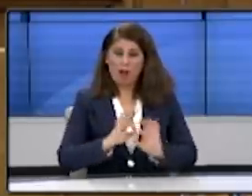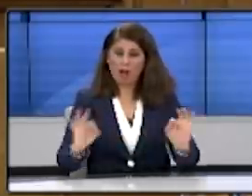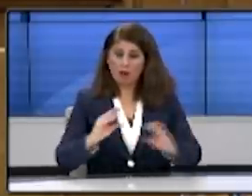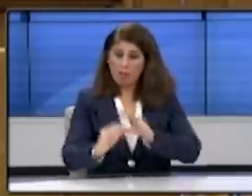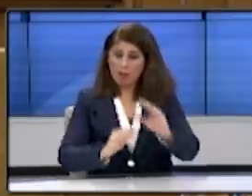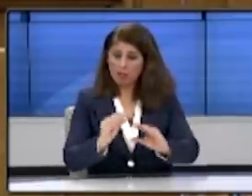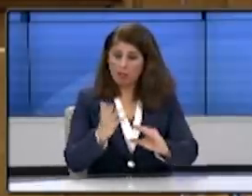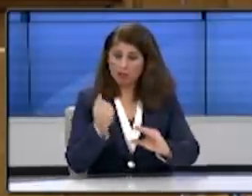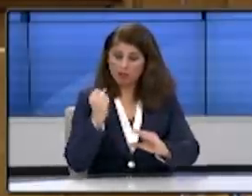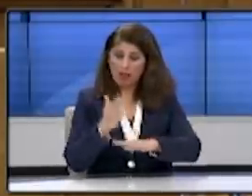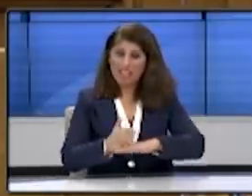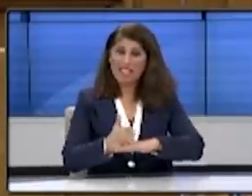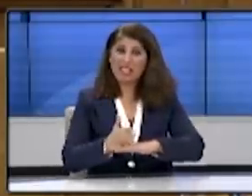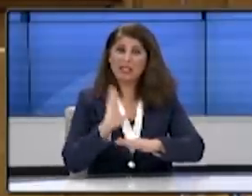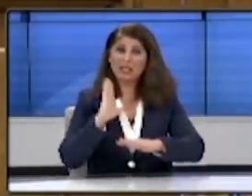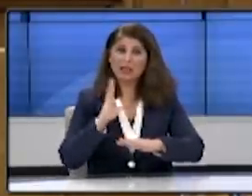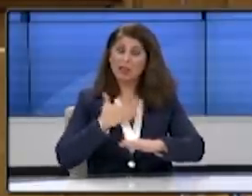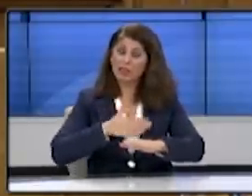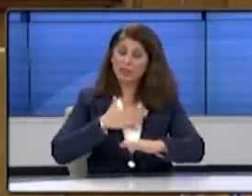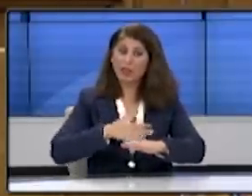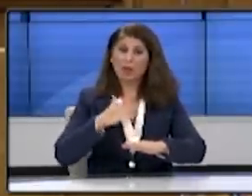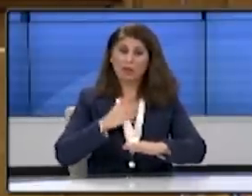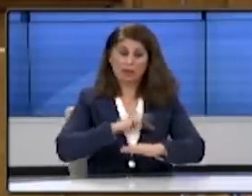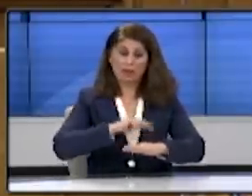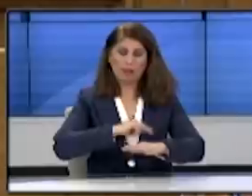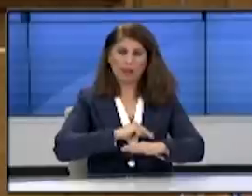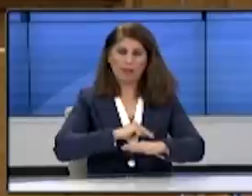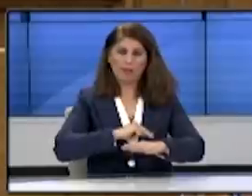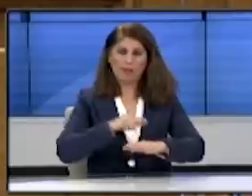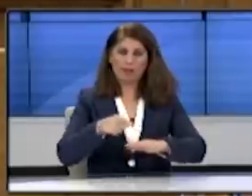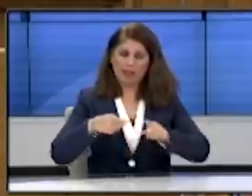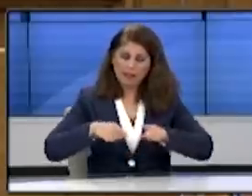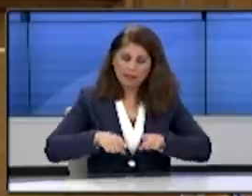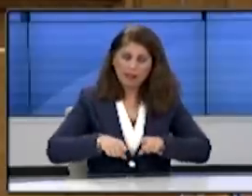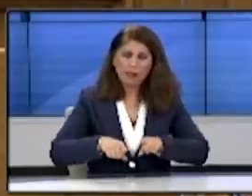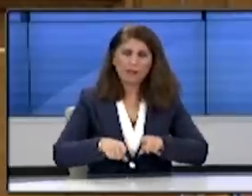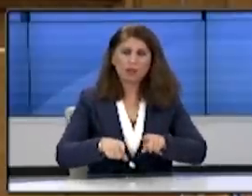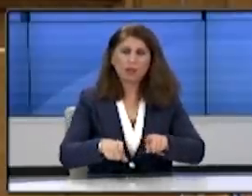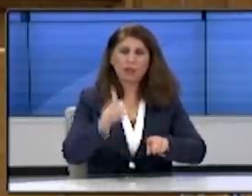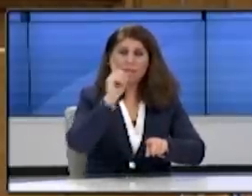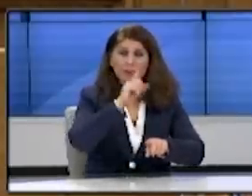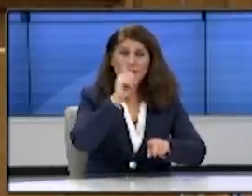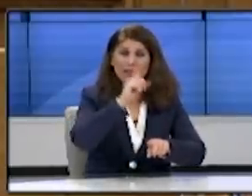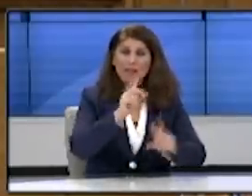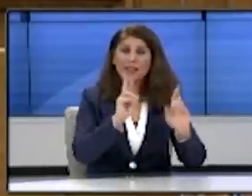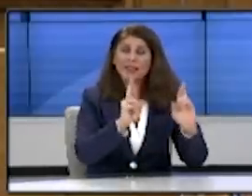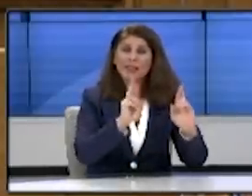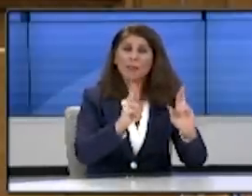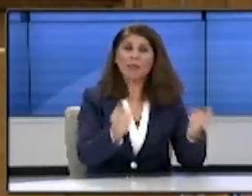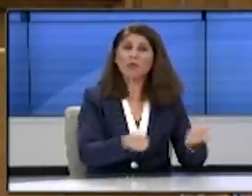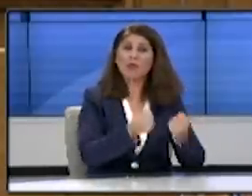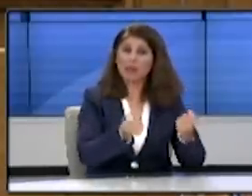τους και άλλες εγγυήσεις για τα κέρδη τους και καλλιεργείται ταυτόχρονα και ψεύτικες προσδοκίες